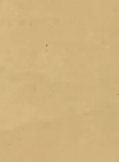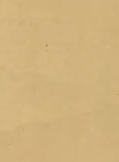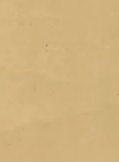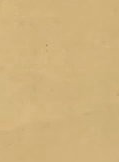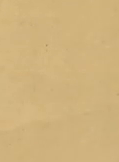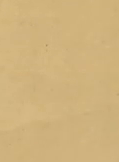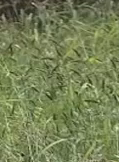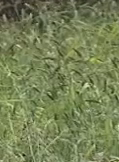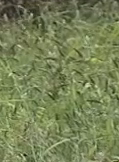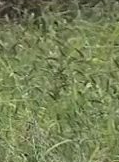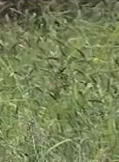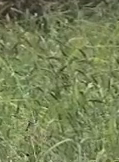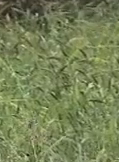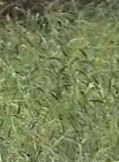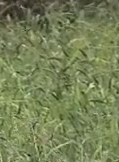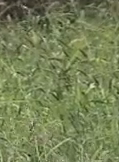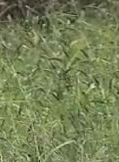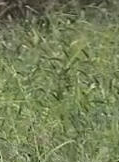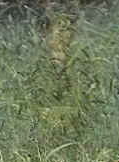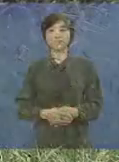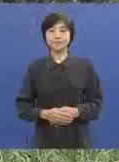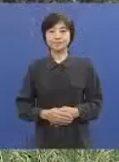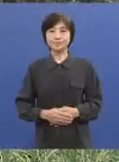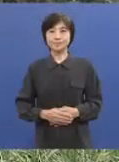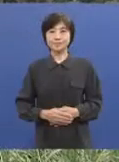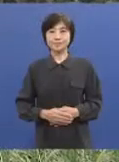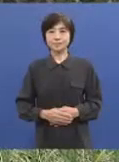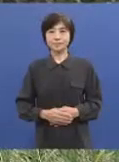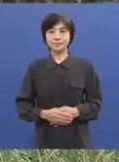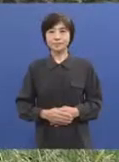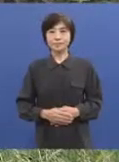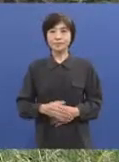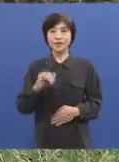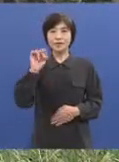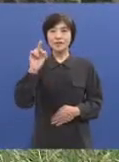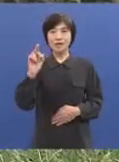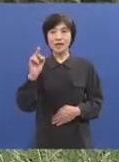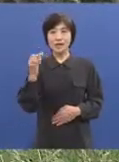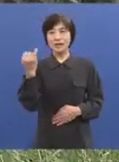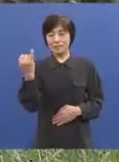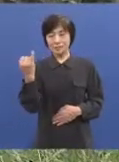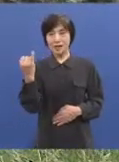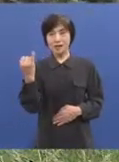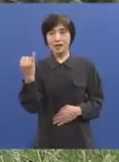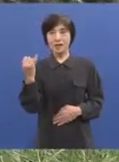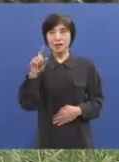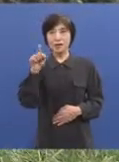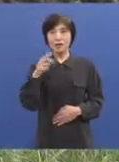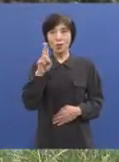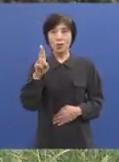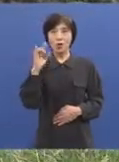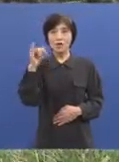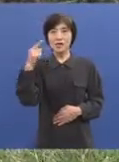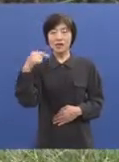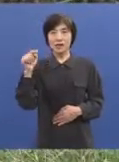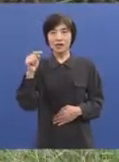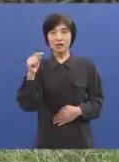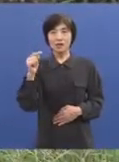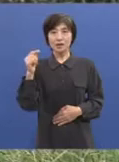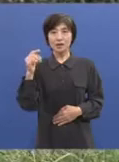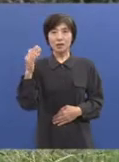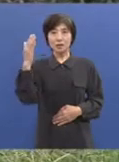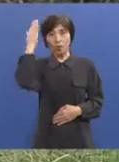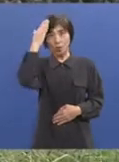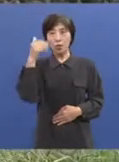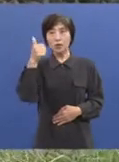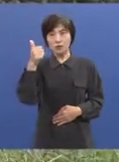。 伊勢姫も農院法師も百人一首に歌がありますよね。 そうですね、 小袖は歌人に